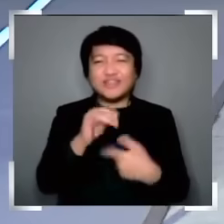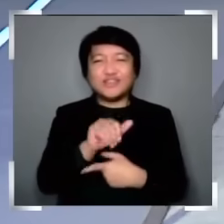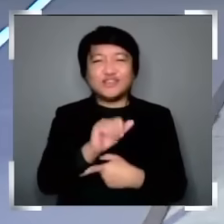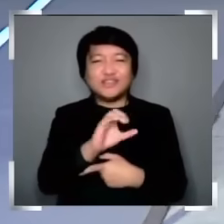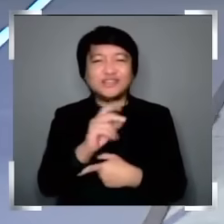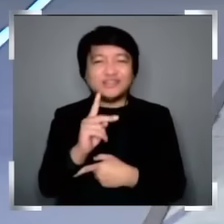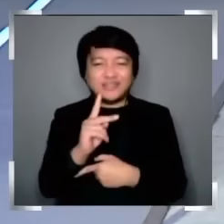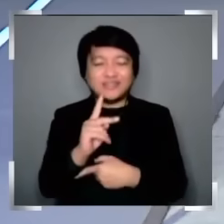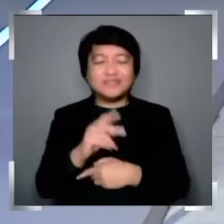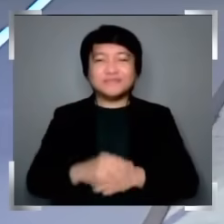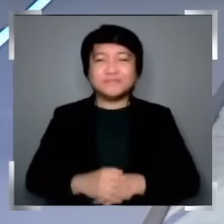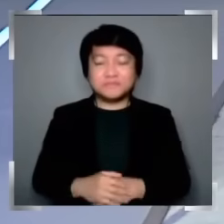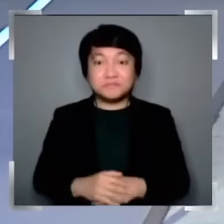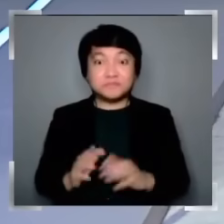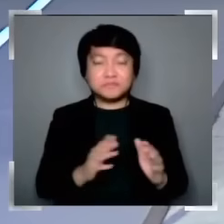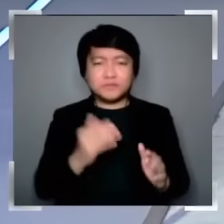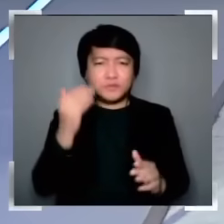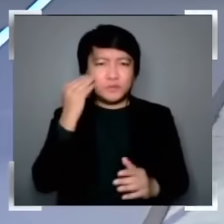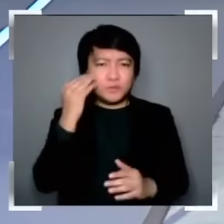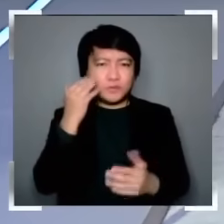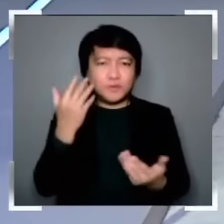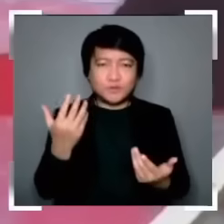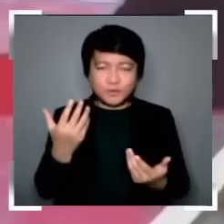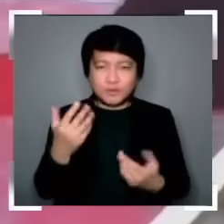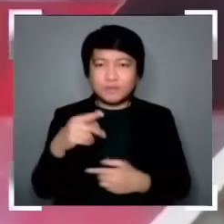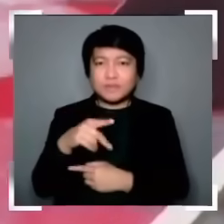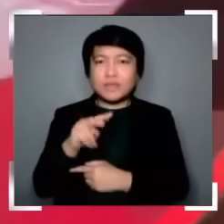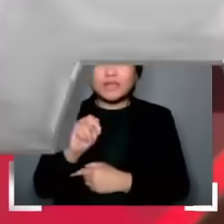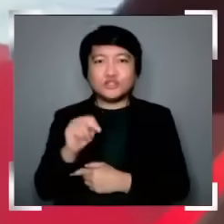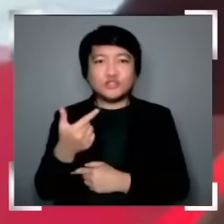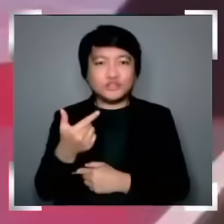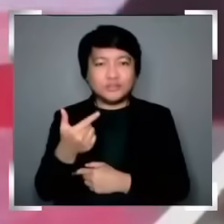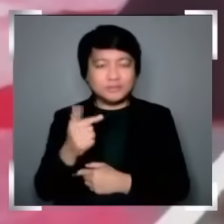sa parokya ni Edgar. Ating saksihan!